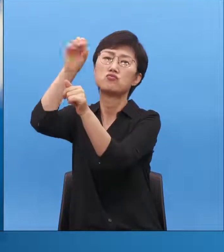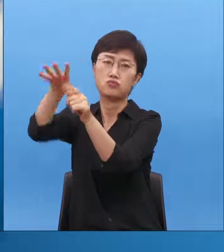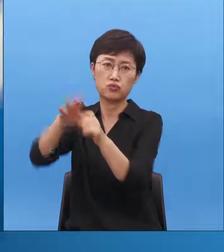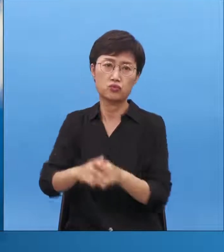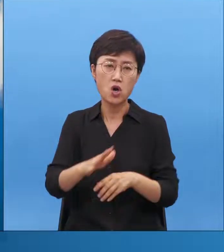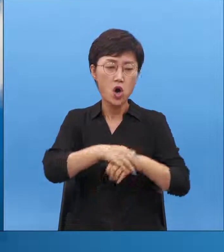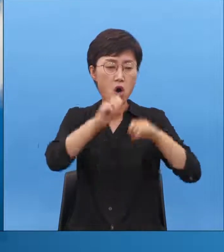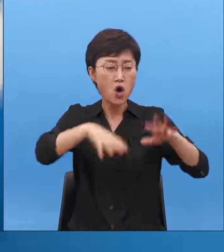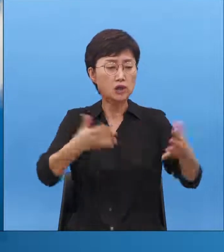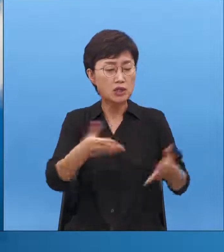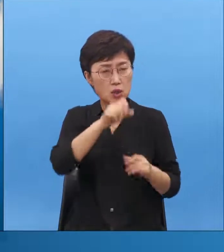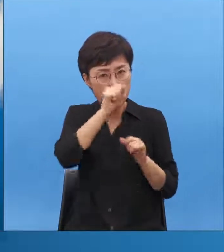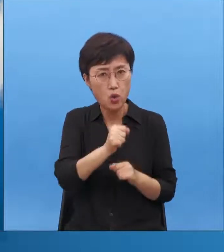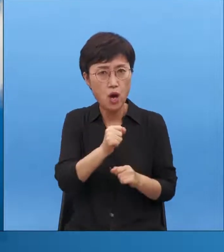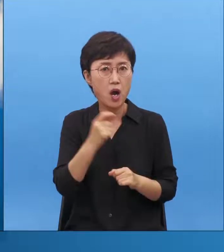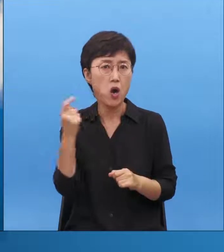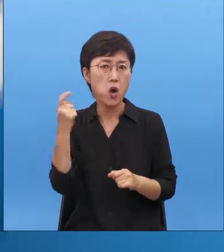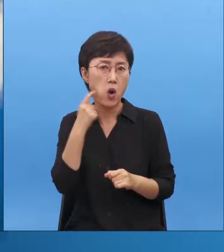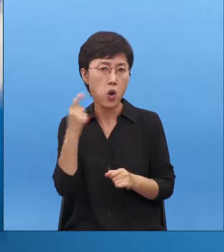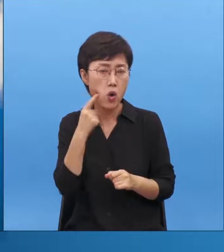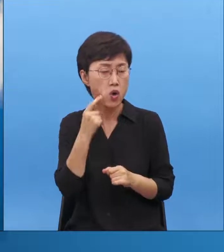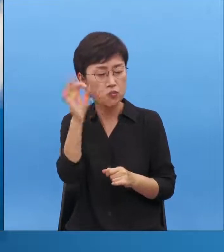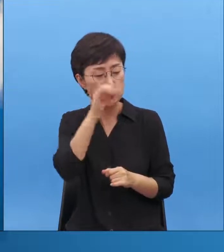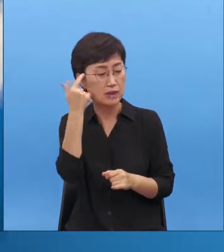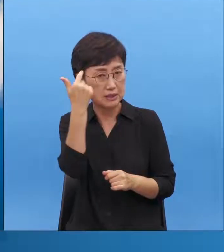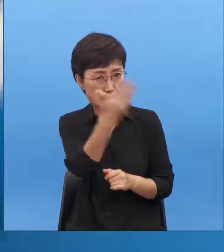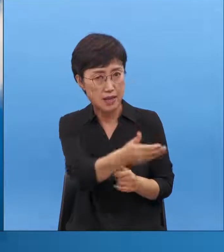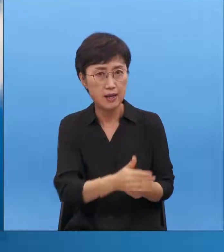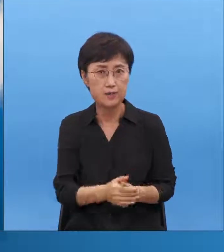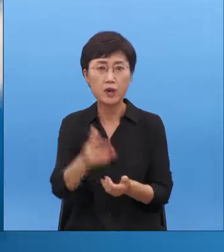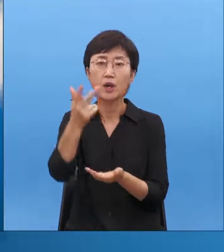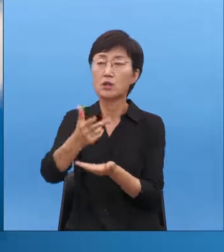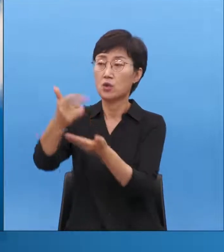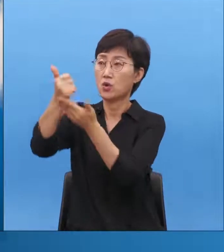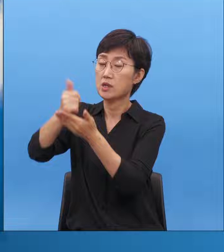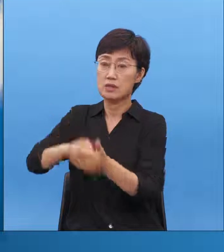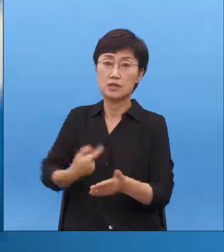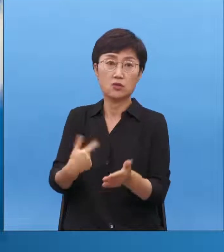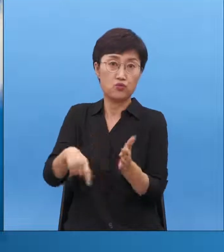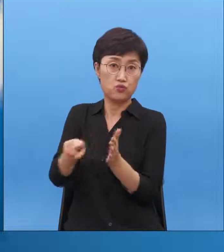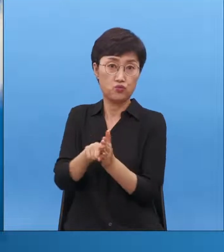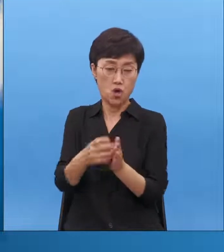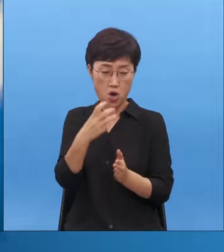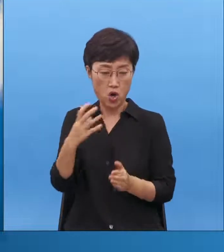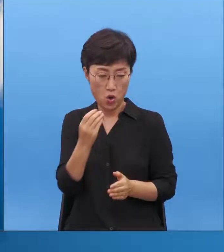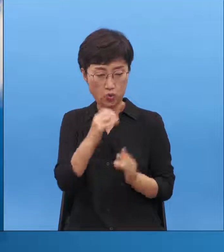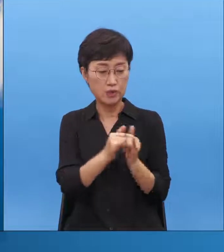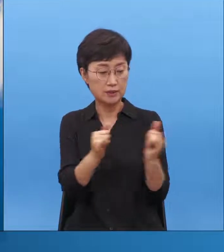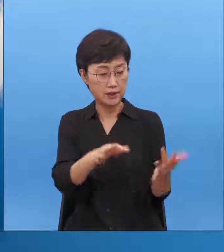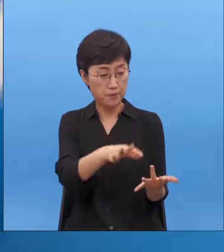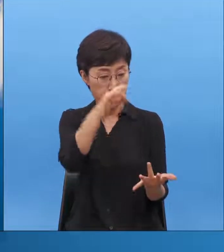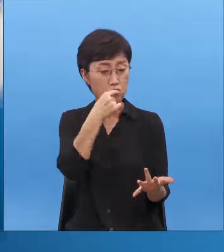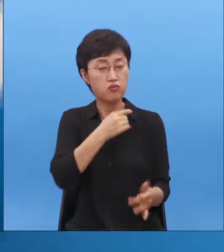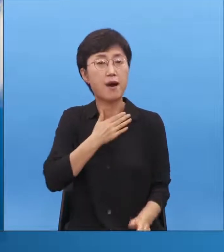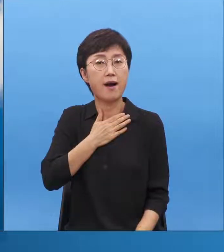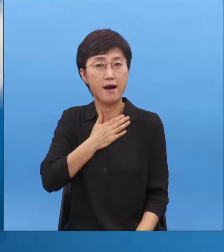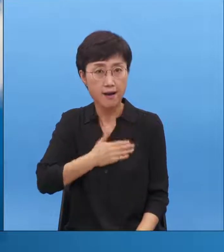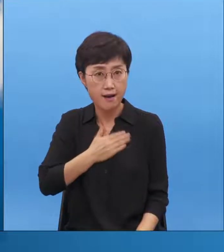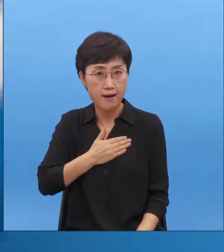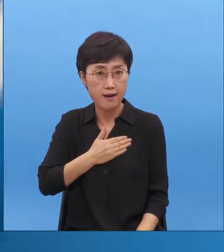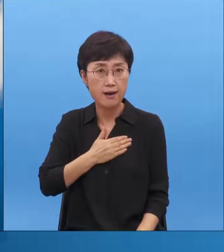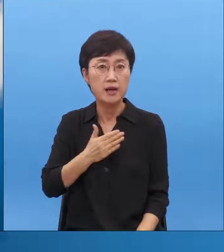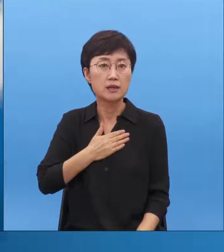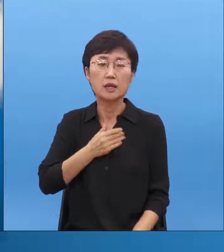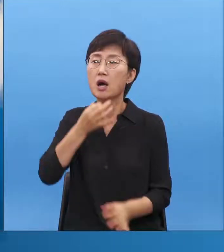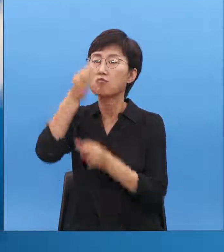헛된 일을 좋아하고 거짓을 구하려는가. 여호와께서 자기를 위하여 경건한 자를 택하신 줄 너희가 알지어다. 내가